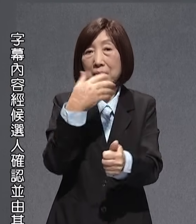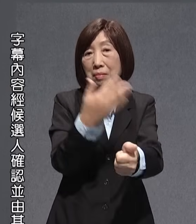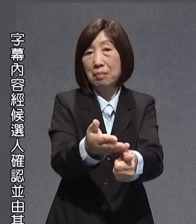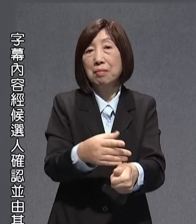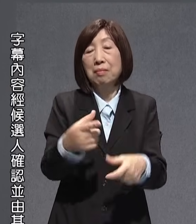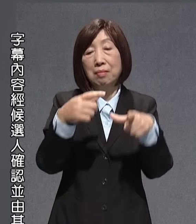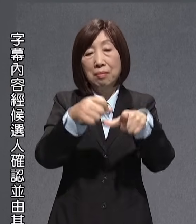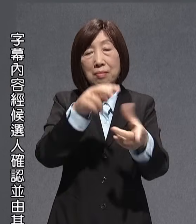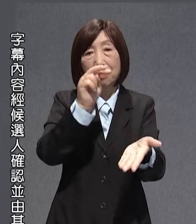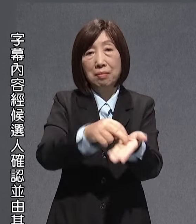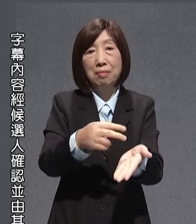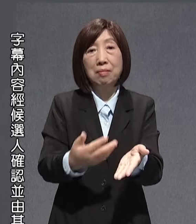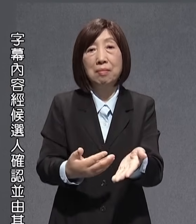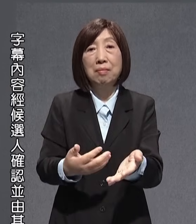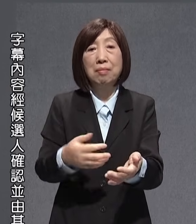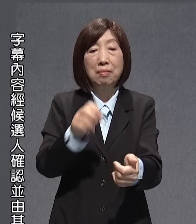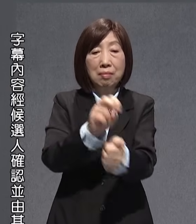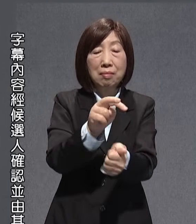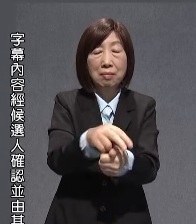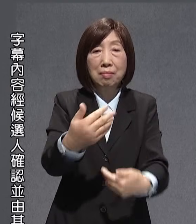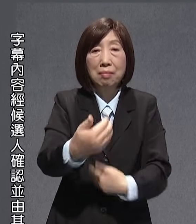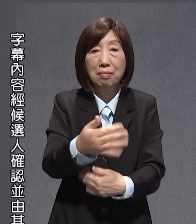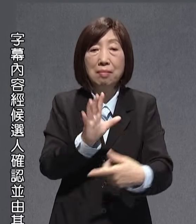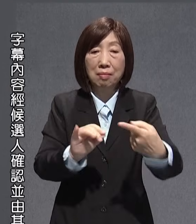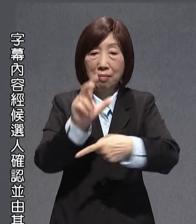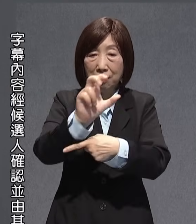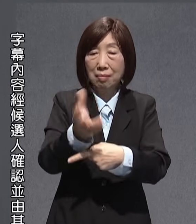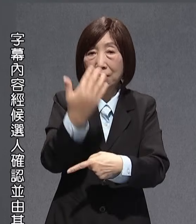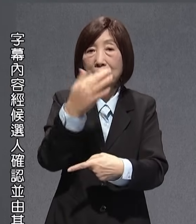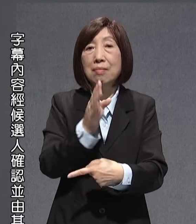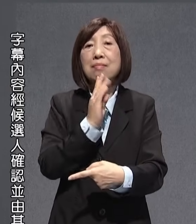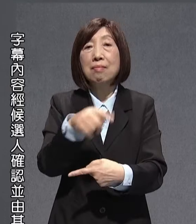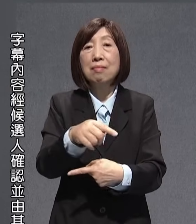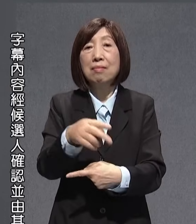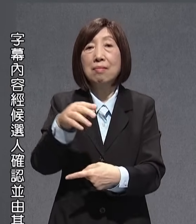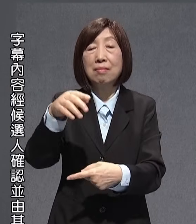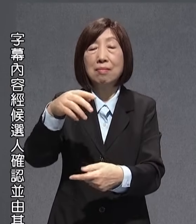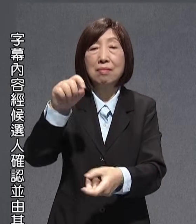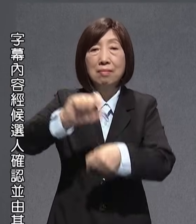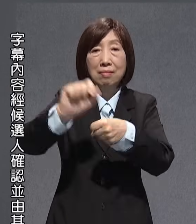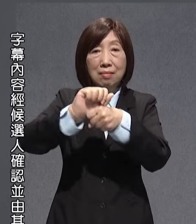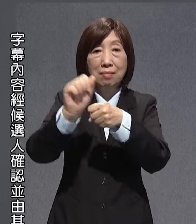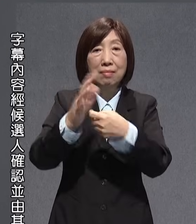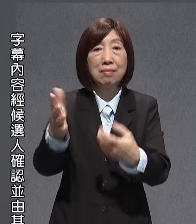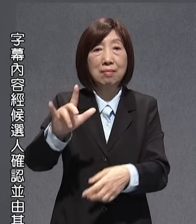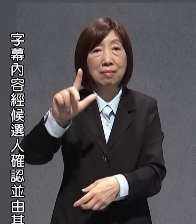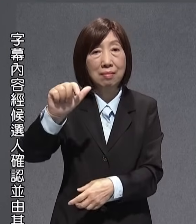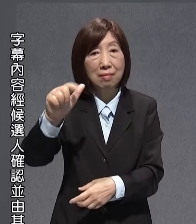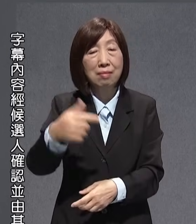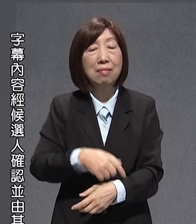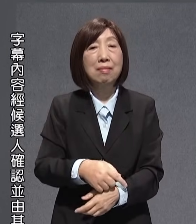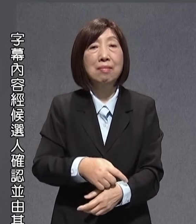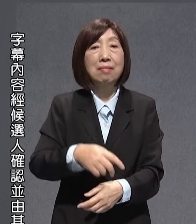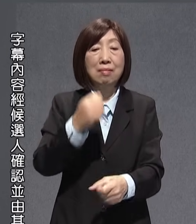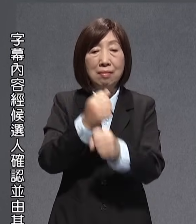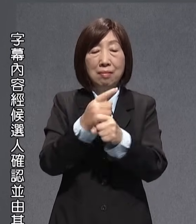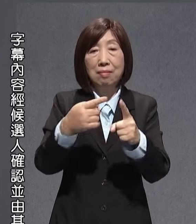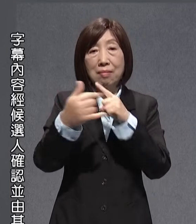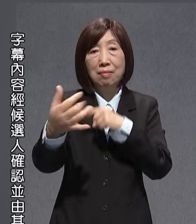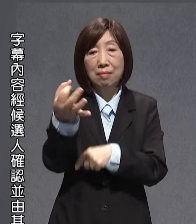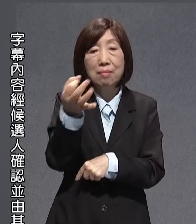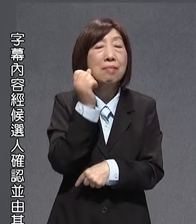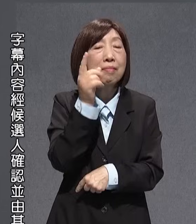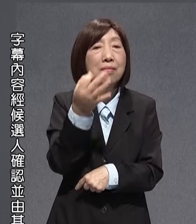公立托婴托幼的名额到 70% 的，提高幼托老师和工作人员的薪资，让付出和所